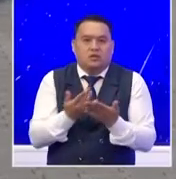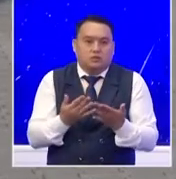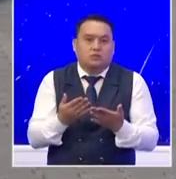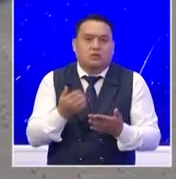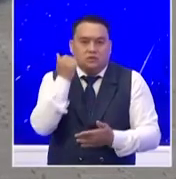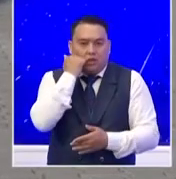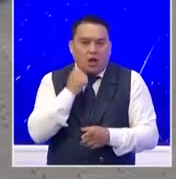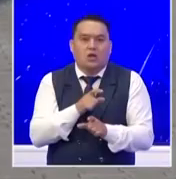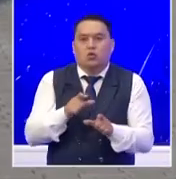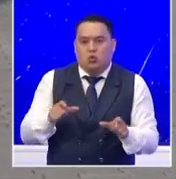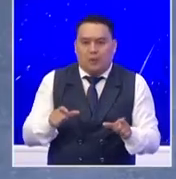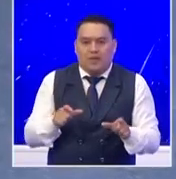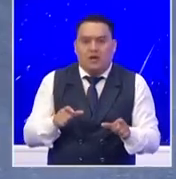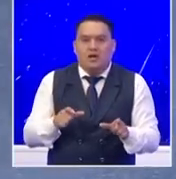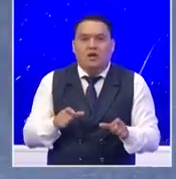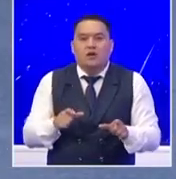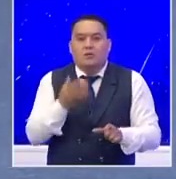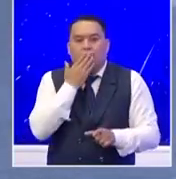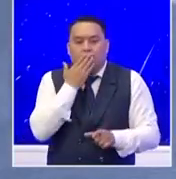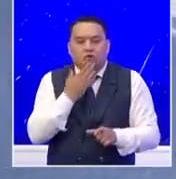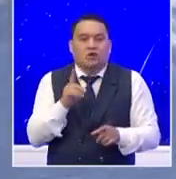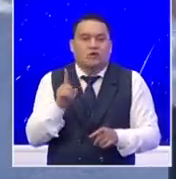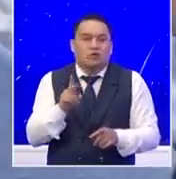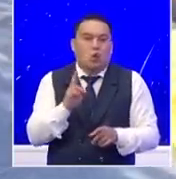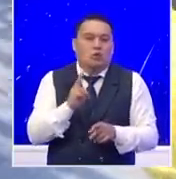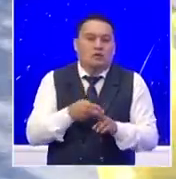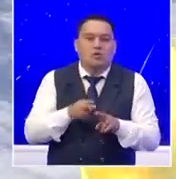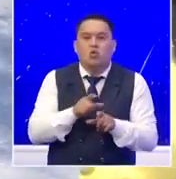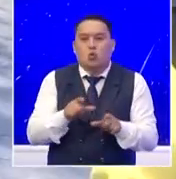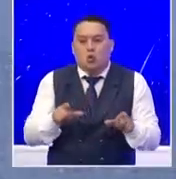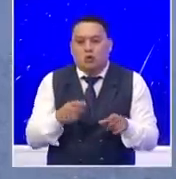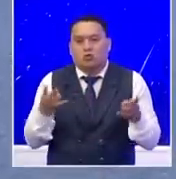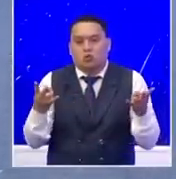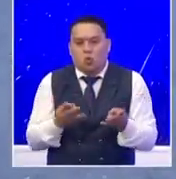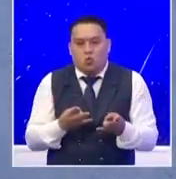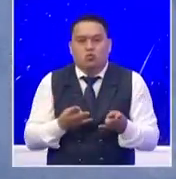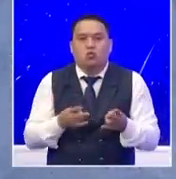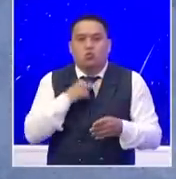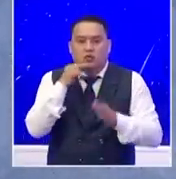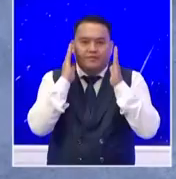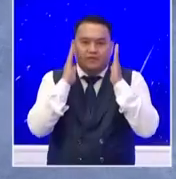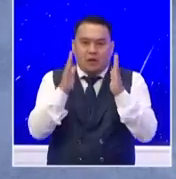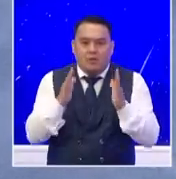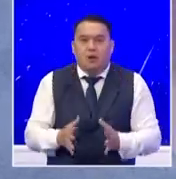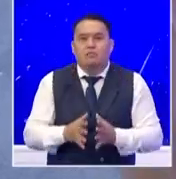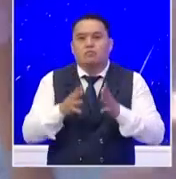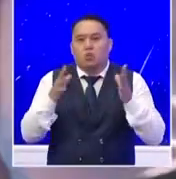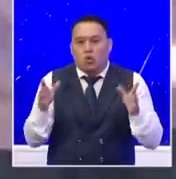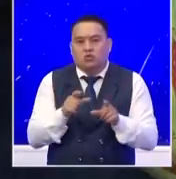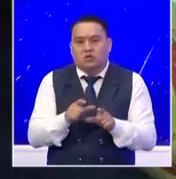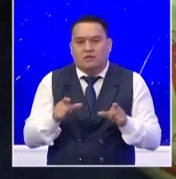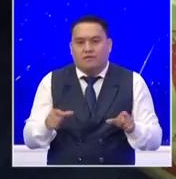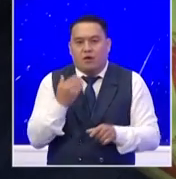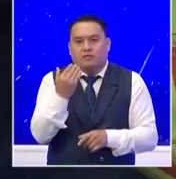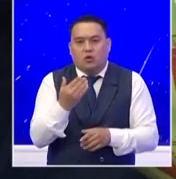это пожилые постящиеся. Как считают организаторы, именно этой категории лиц в такое непростое время необходимо уделять больше внимания.